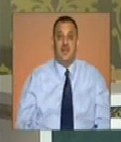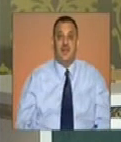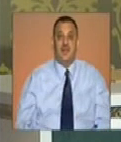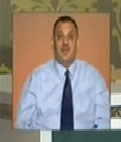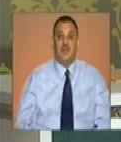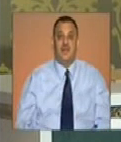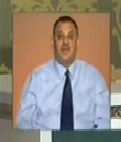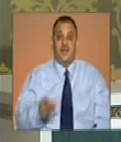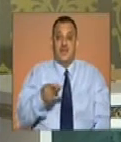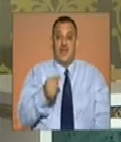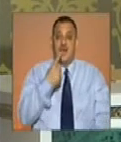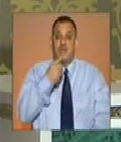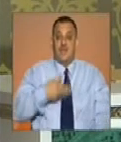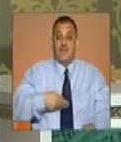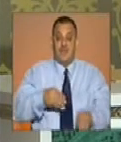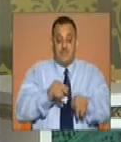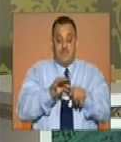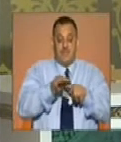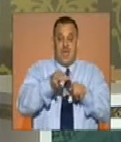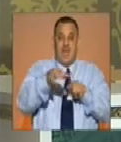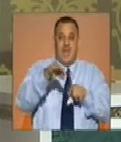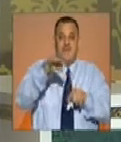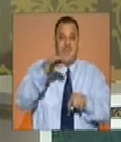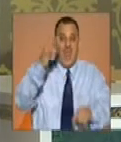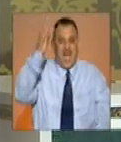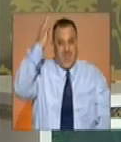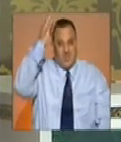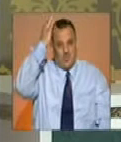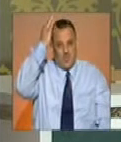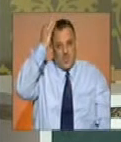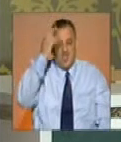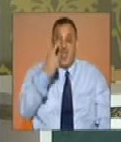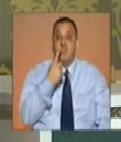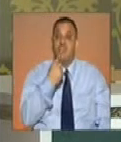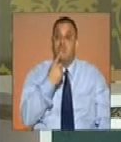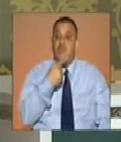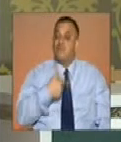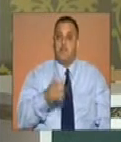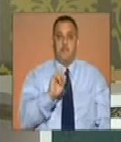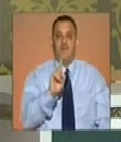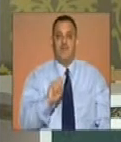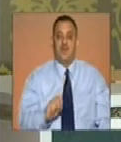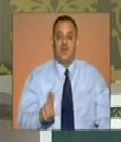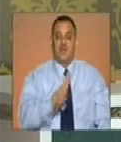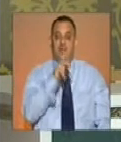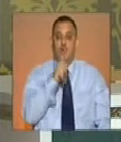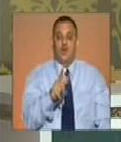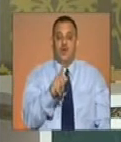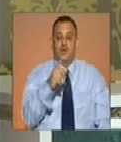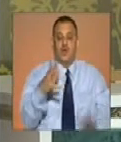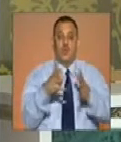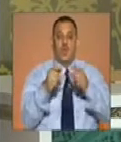هي تطلع قشرة صغيرة بس سوداء أو دم ما يطلع دم. طيب هذا اللي عشان أوضح